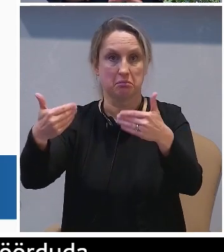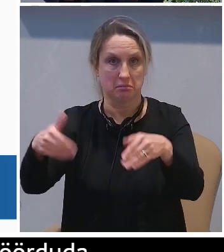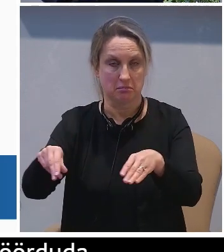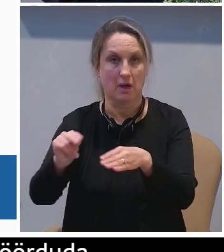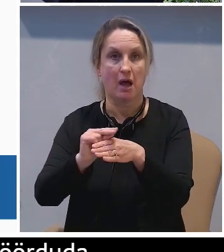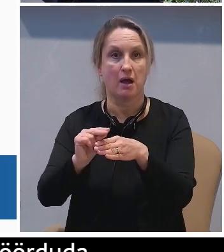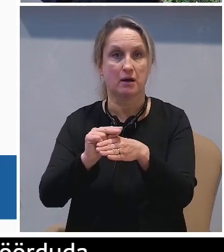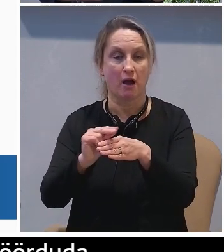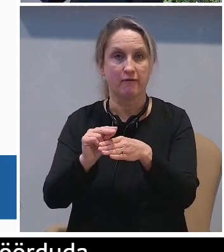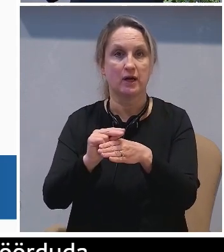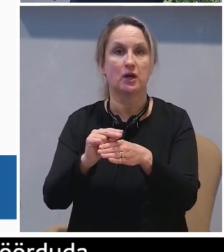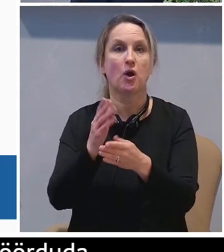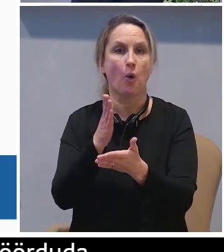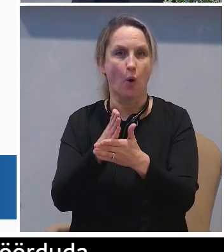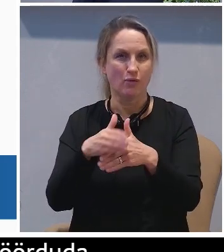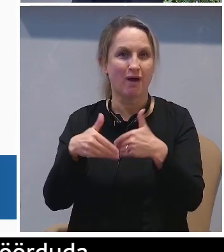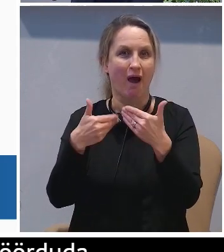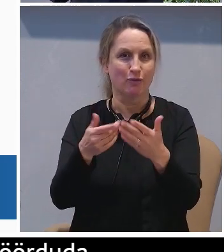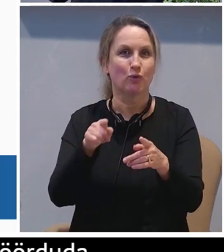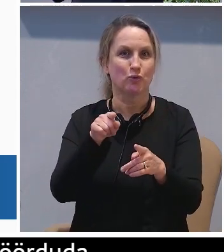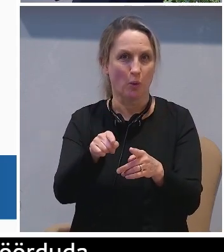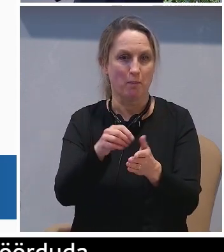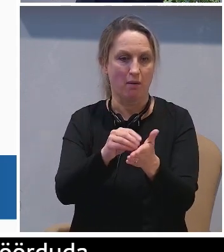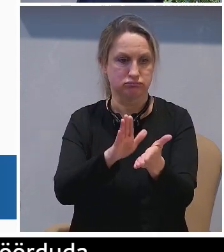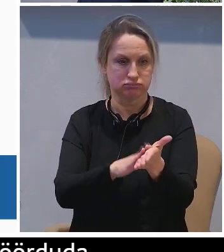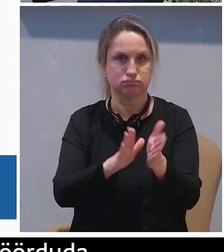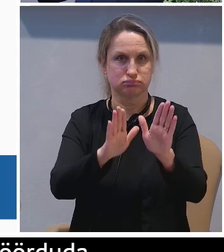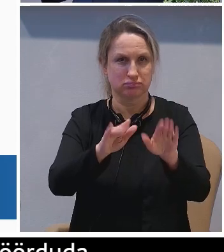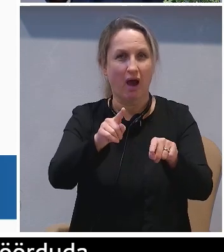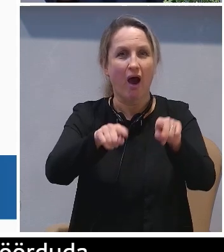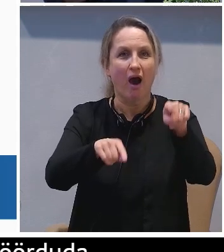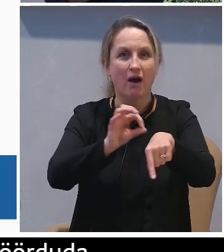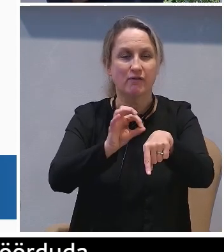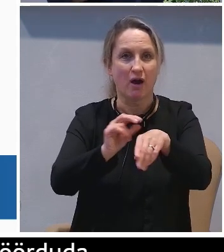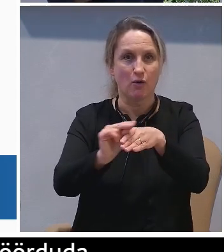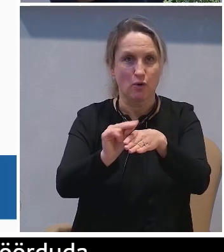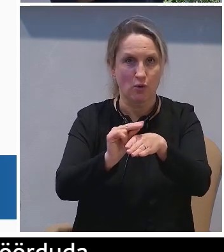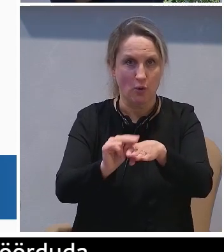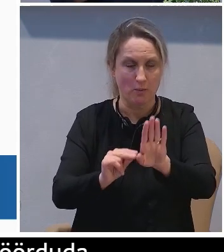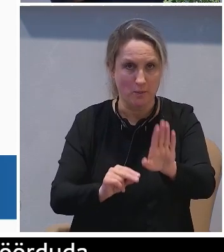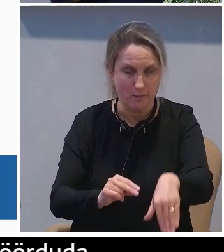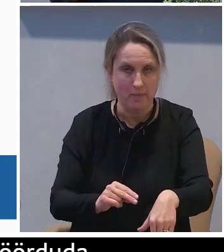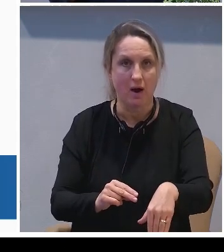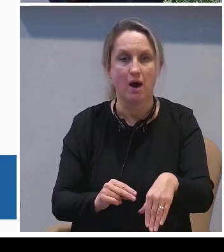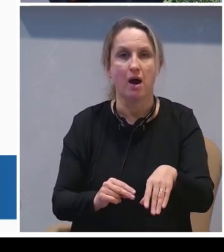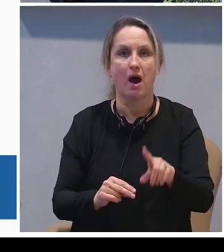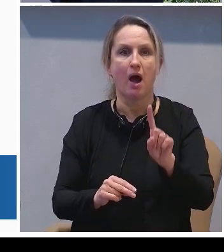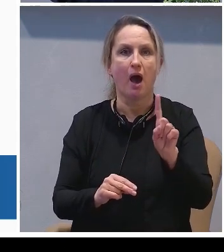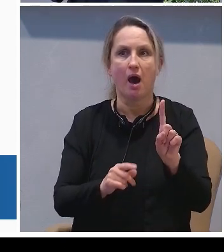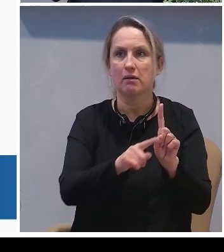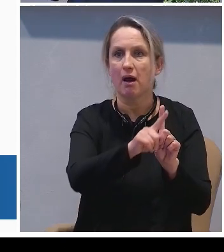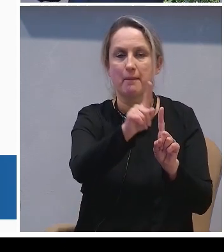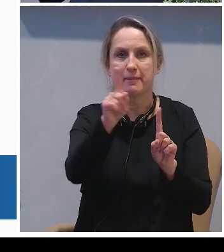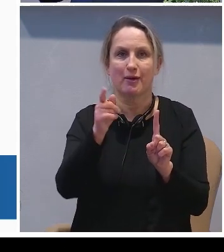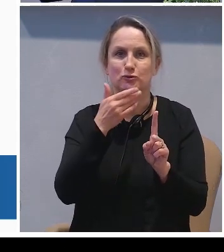on antud juba trial orphan has staatus recently nii concluded. Euroopa Liidus kui ka This drug USA-s, has already aga kuskil ei received ole orphan status in the EU tegelikult and